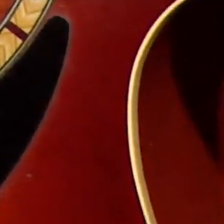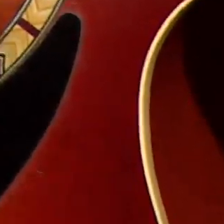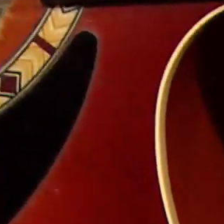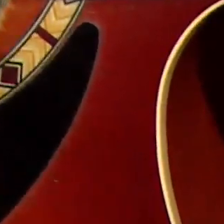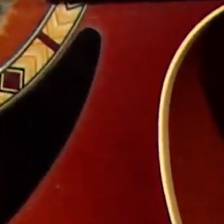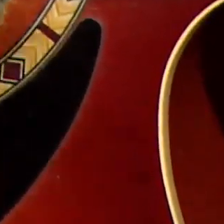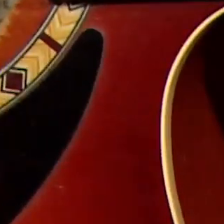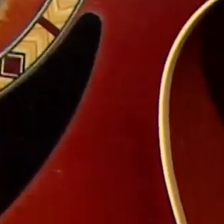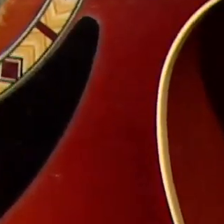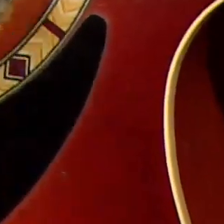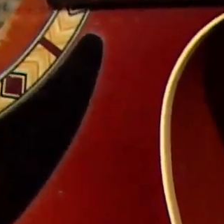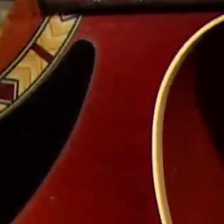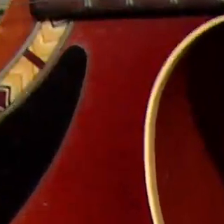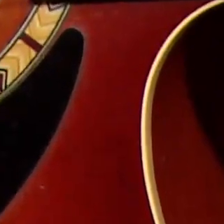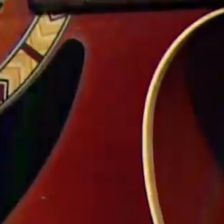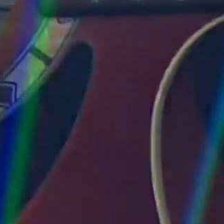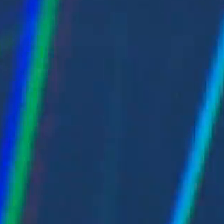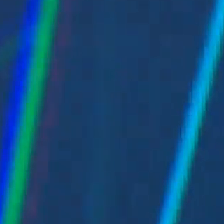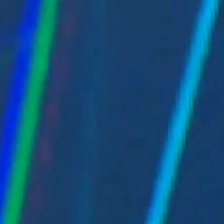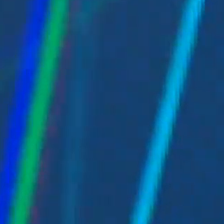Ce je ne sais quoi.